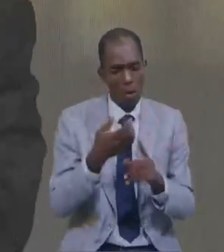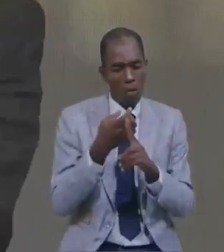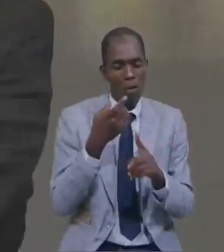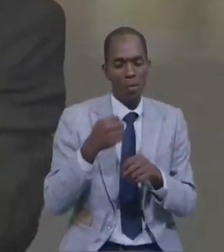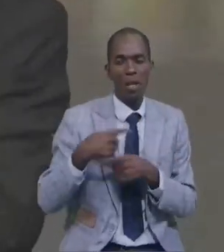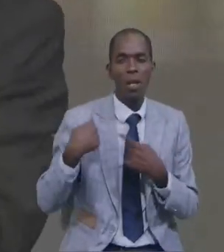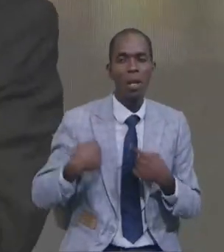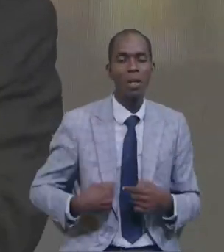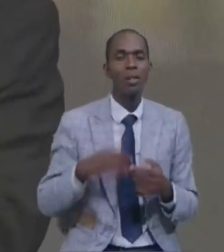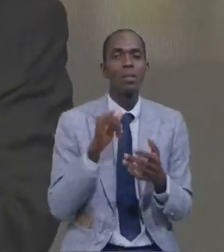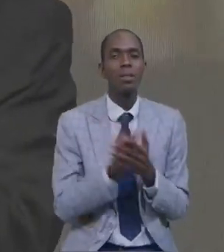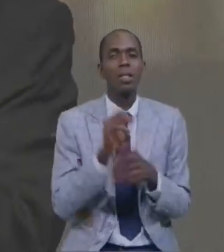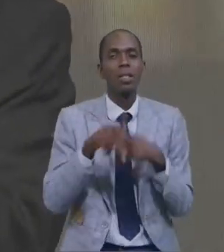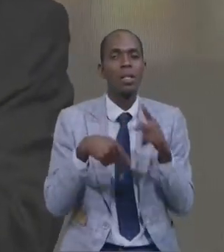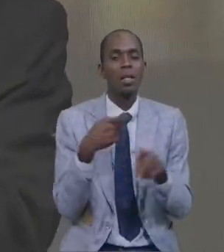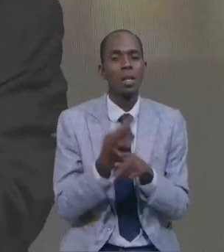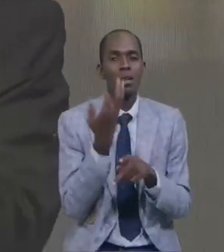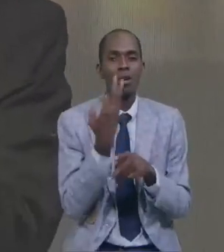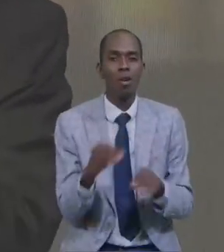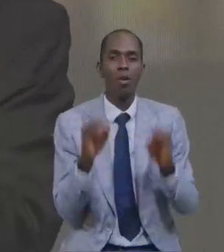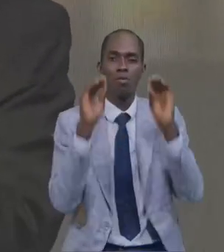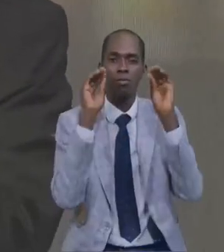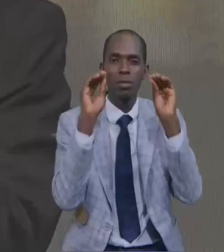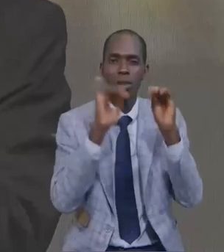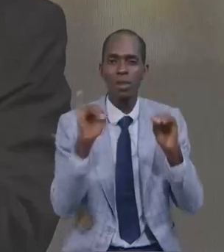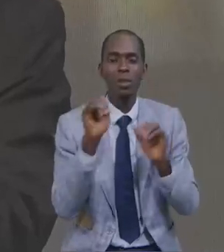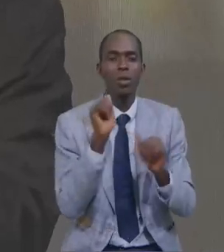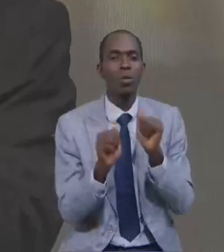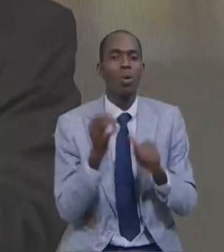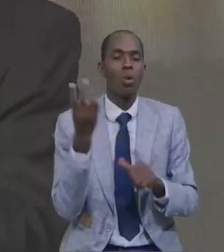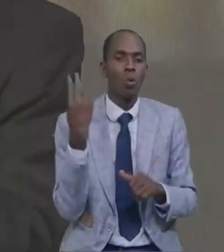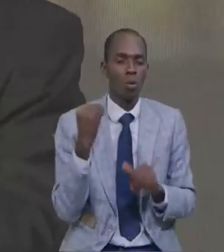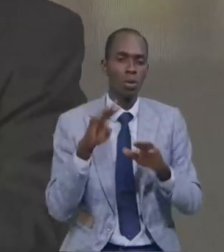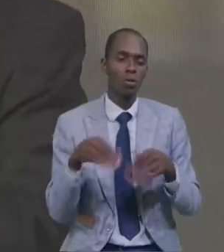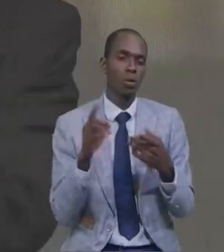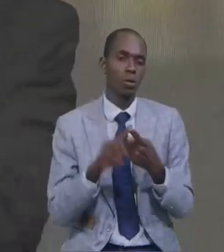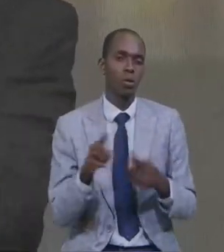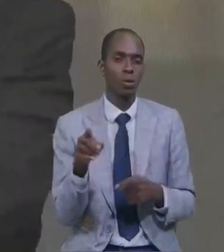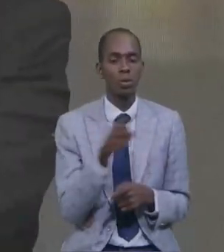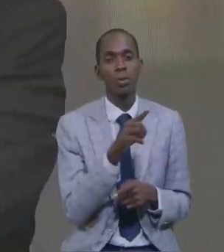qui vous a été donnée. La doctrine de la Bible, la vie juste, la vie pure,